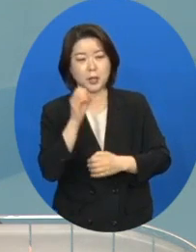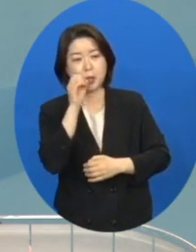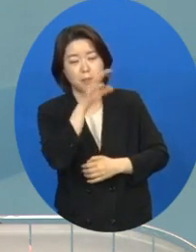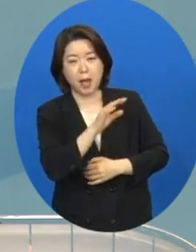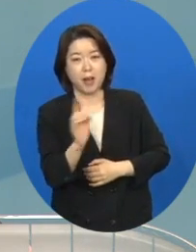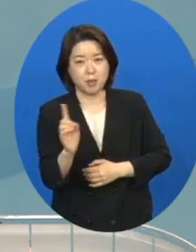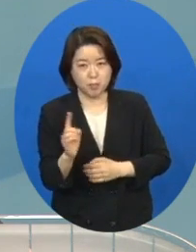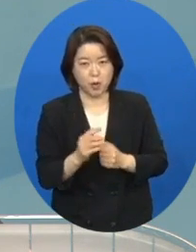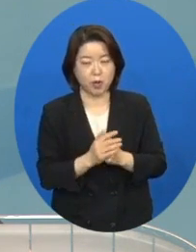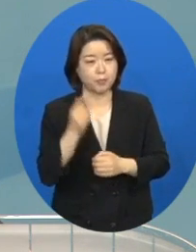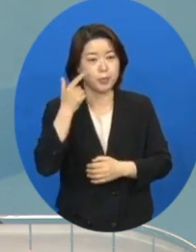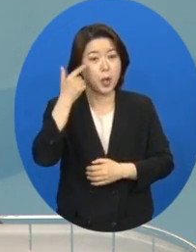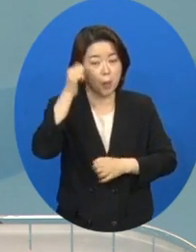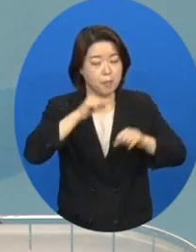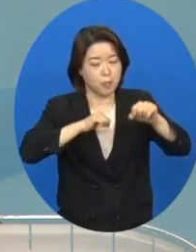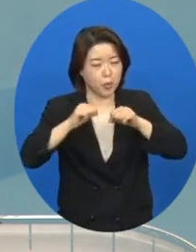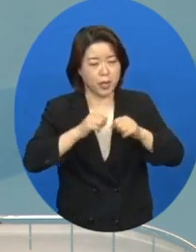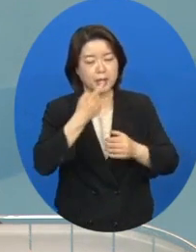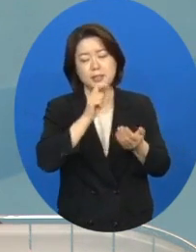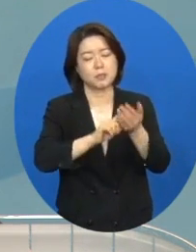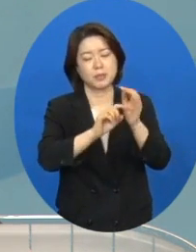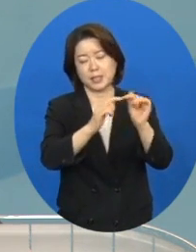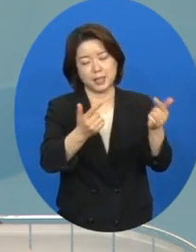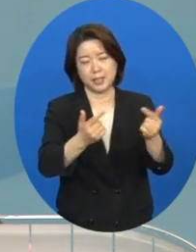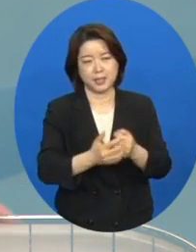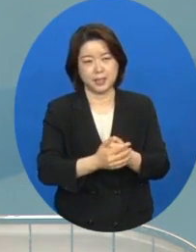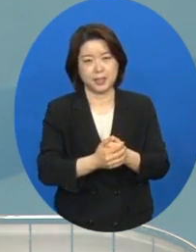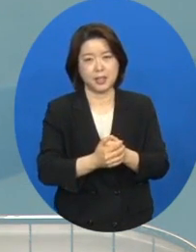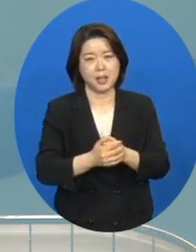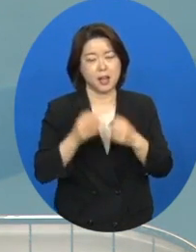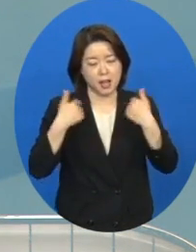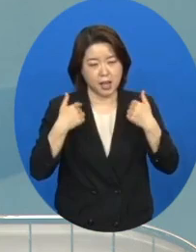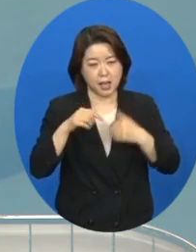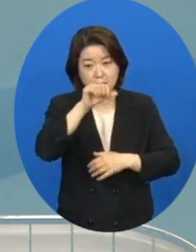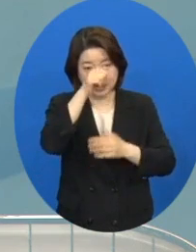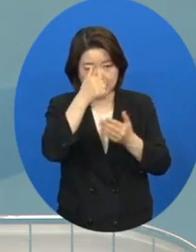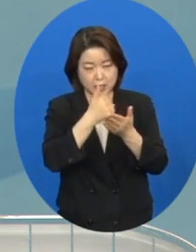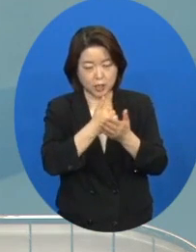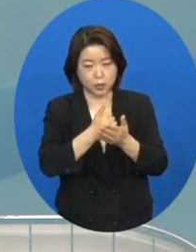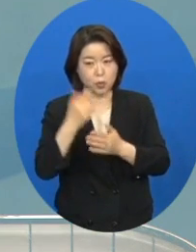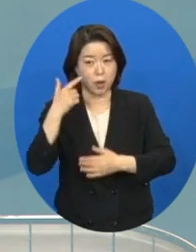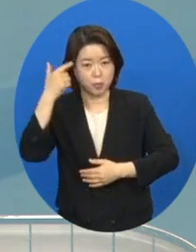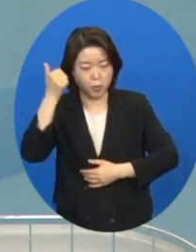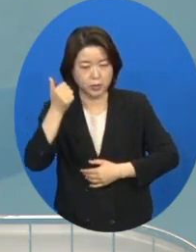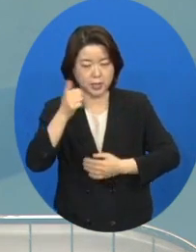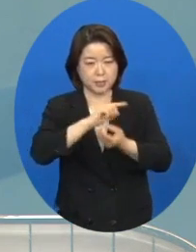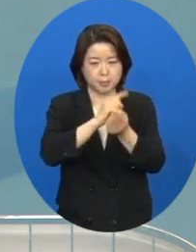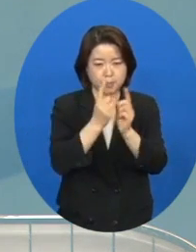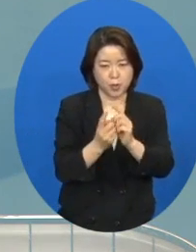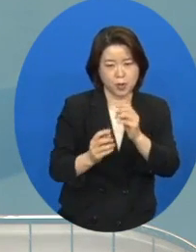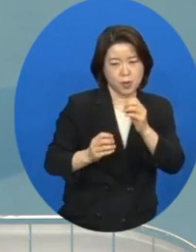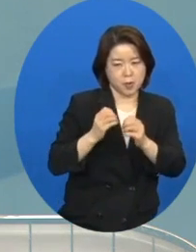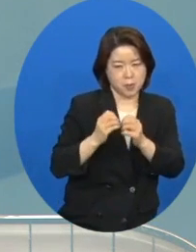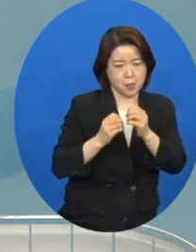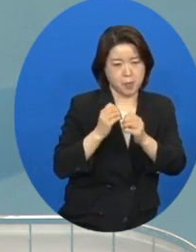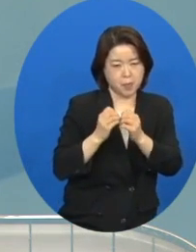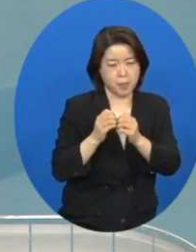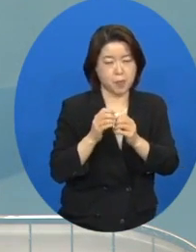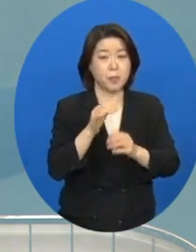드렸대요. 목회가 쉽지 않다. 늘 장로들과 목사는 서로를 견제할 수밖에 없는